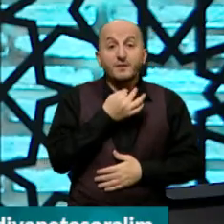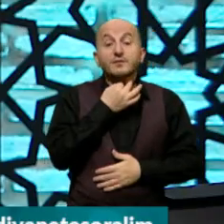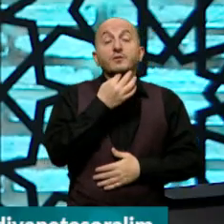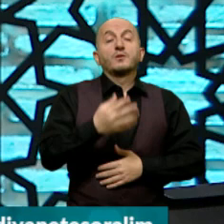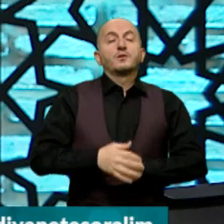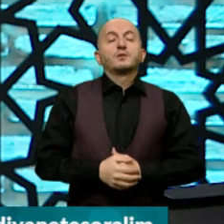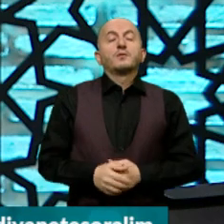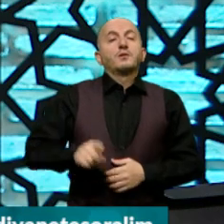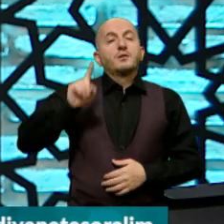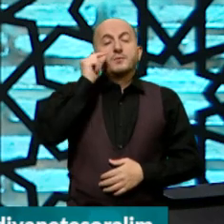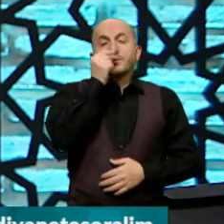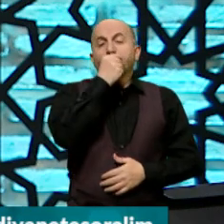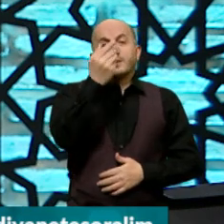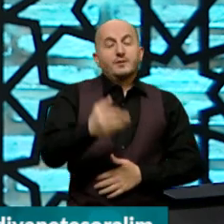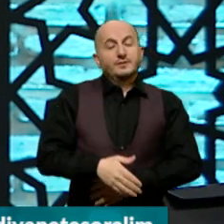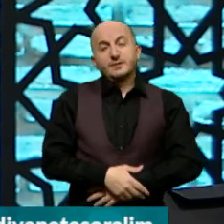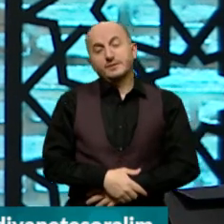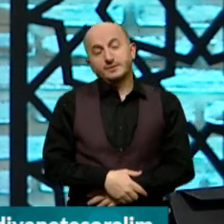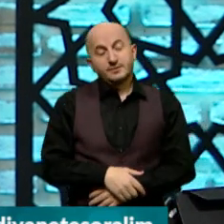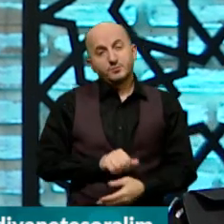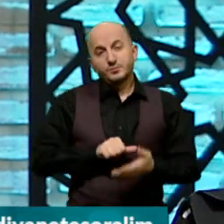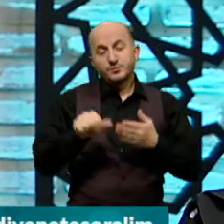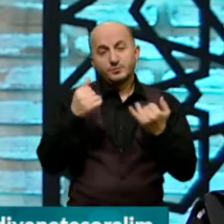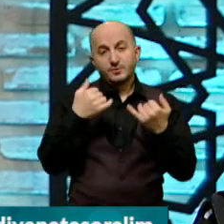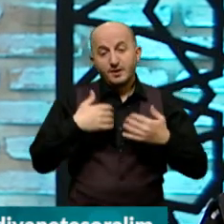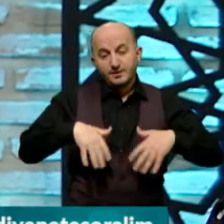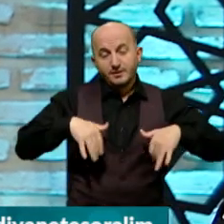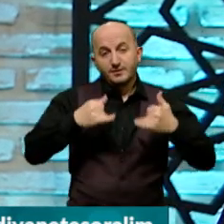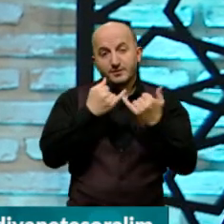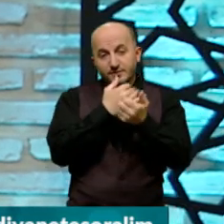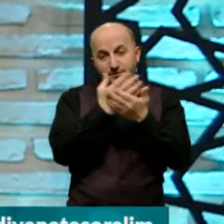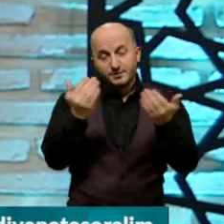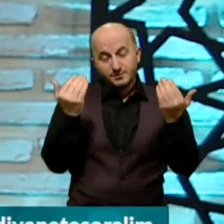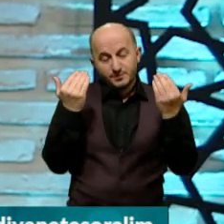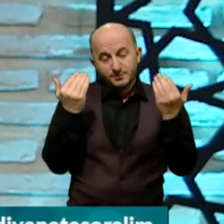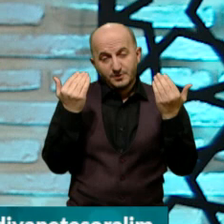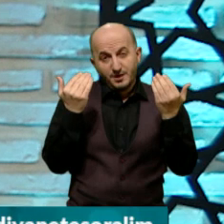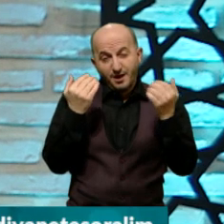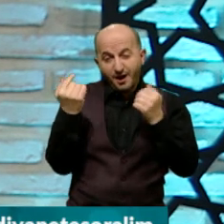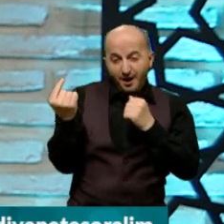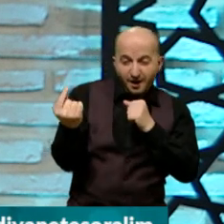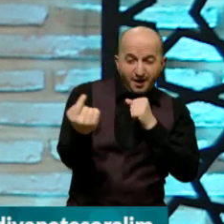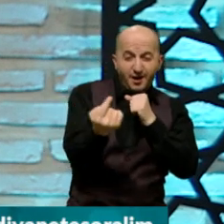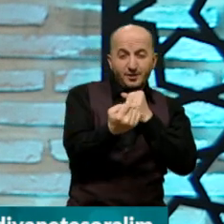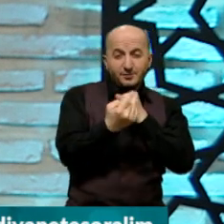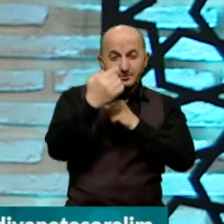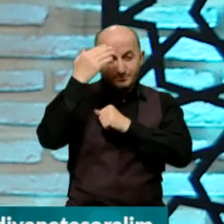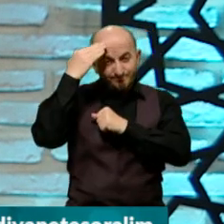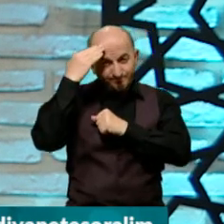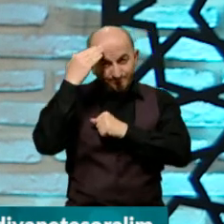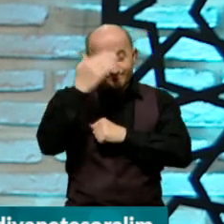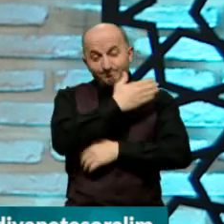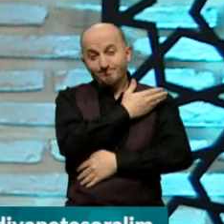hocam. Rabbimiz kolaylıklar ihsan eylesin. Bütün engelli kardeşlerimize bu duayı yapmış olalım. Her birine de selam ve